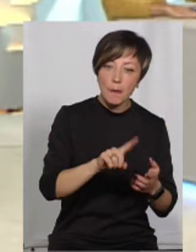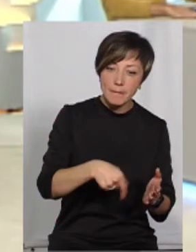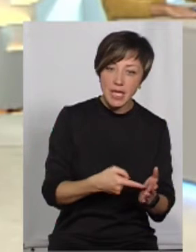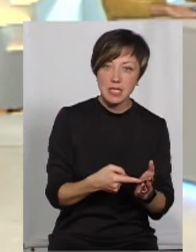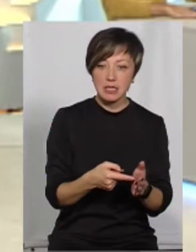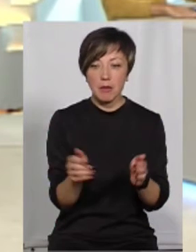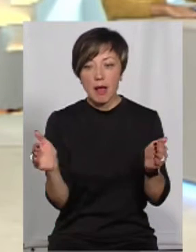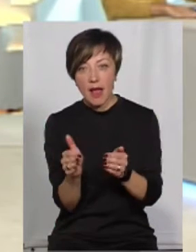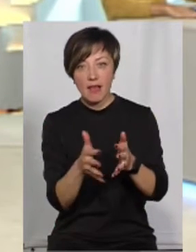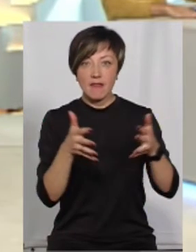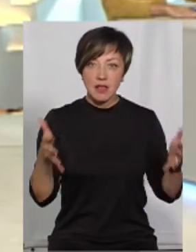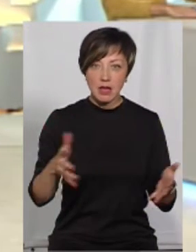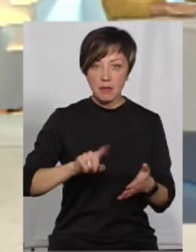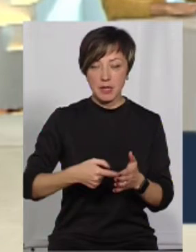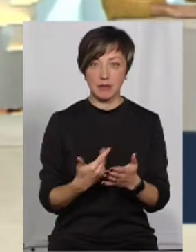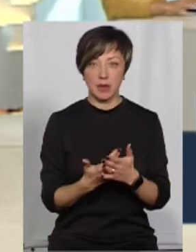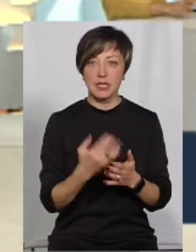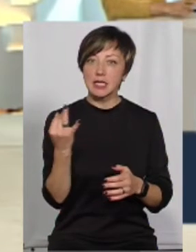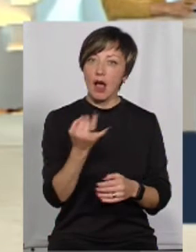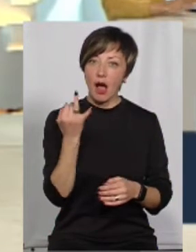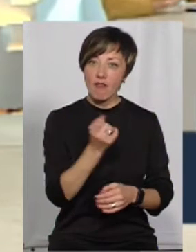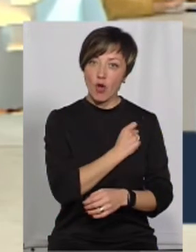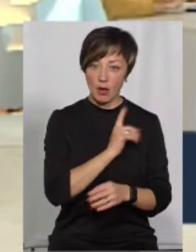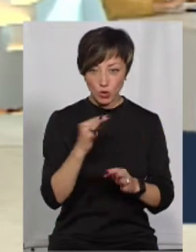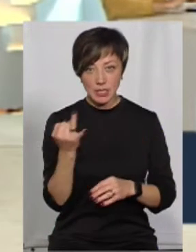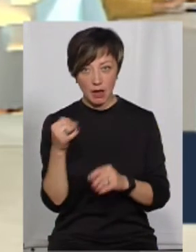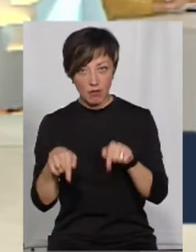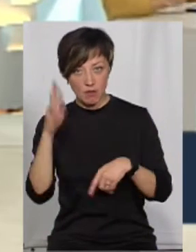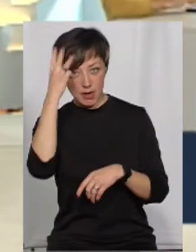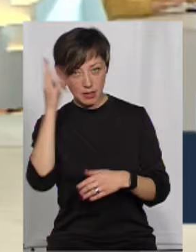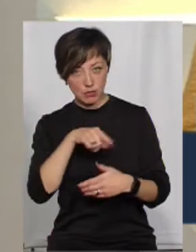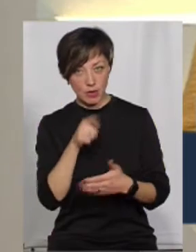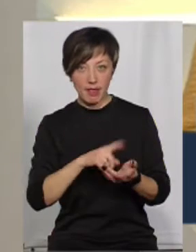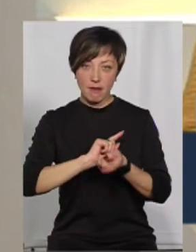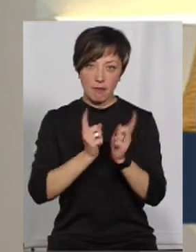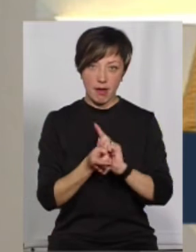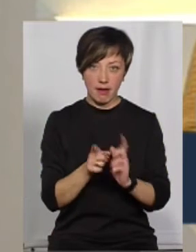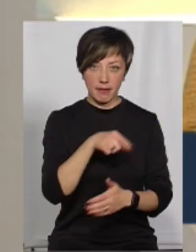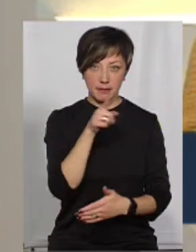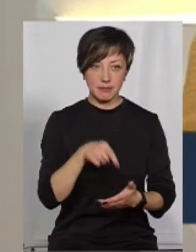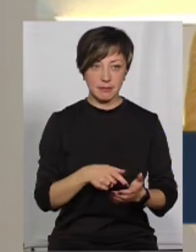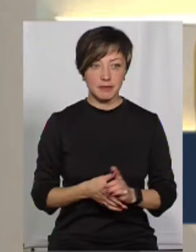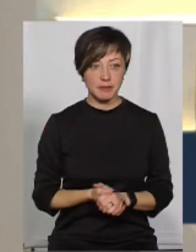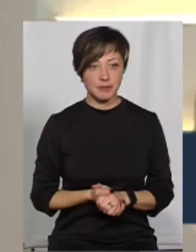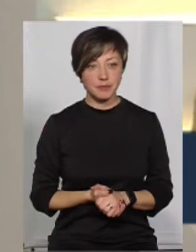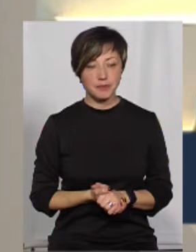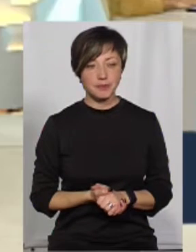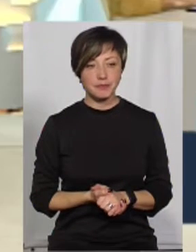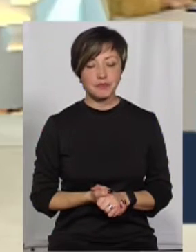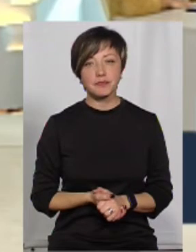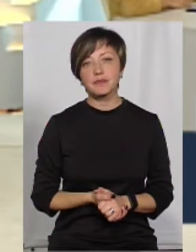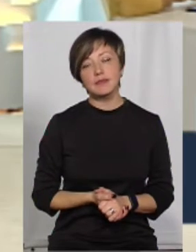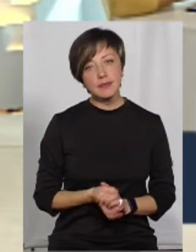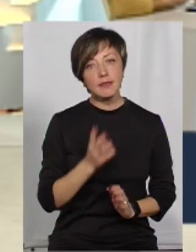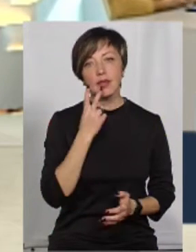провінційності міста? Ну, до прикладу, те, що буде цікаво в Одесі, воно буде цікаво в Хмельницькому і навпаки? Ну,